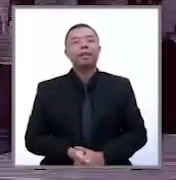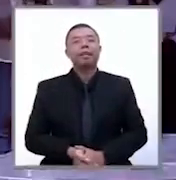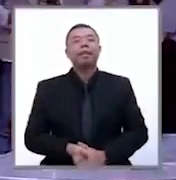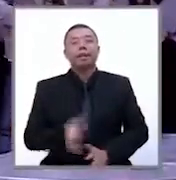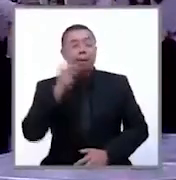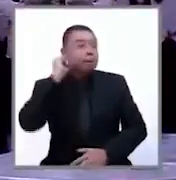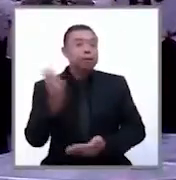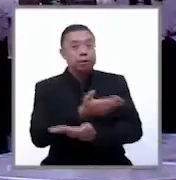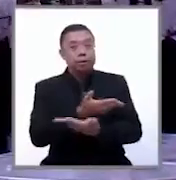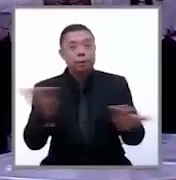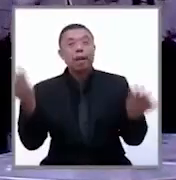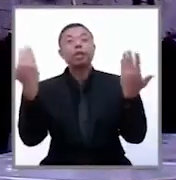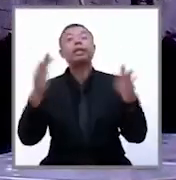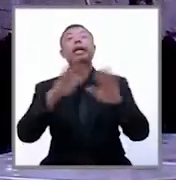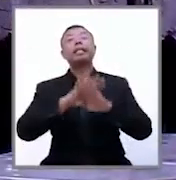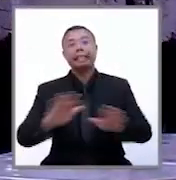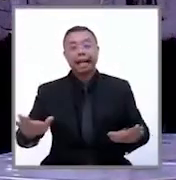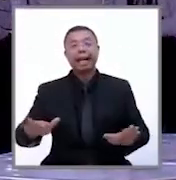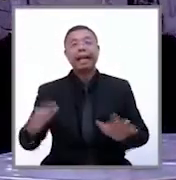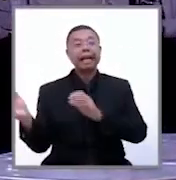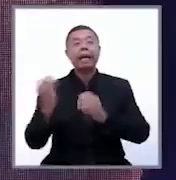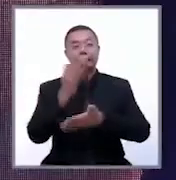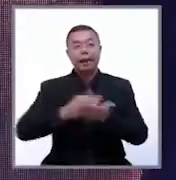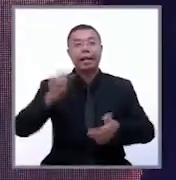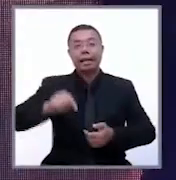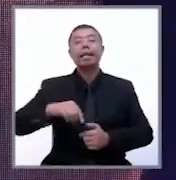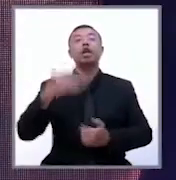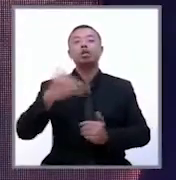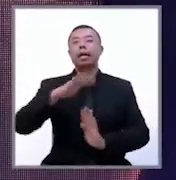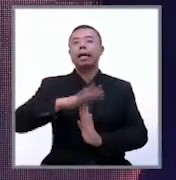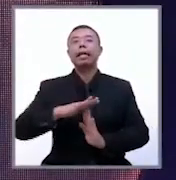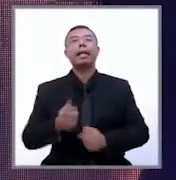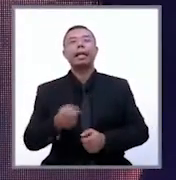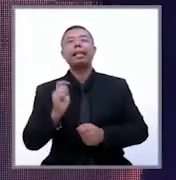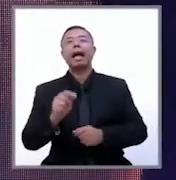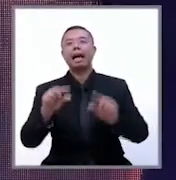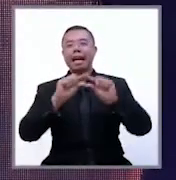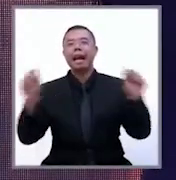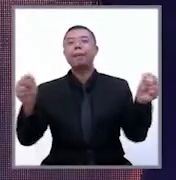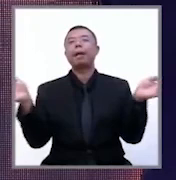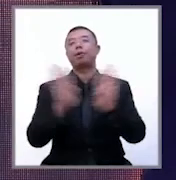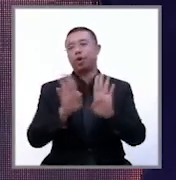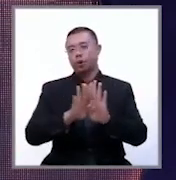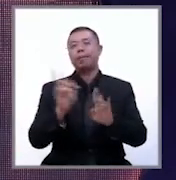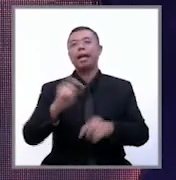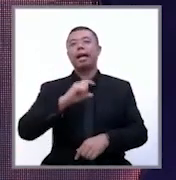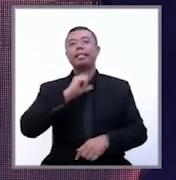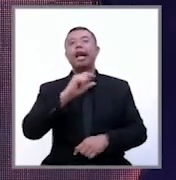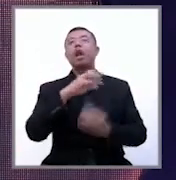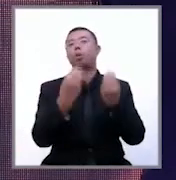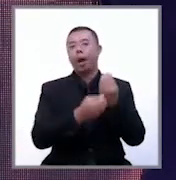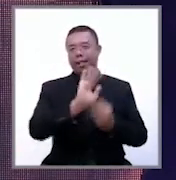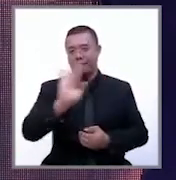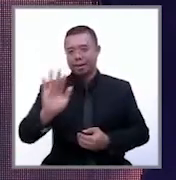Jaw usai Jed kita akan kembali dengan segmen pernyataan penutup dari ketiga calon wakil presiden kita